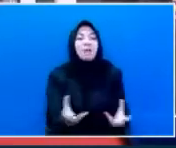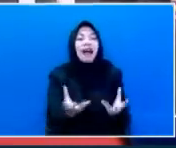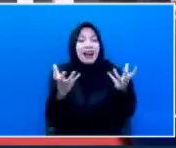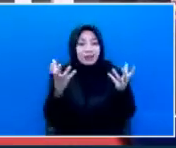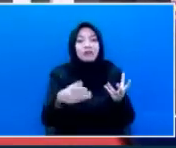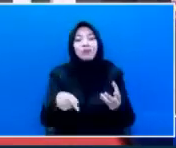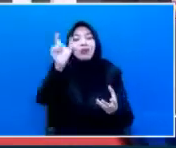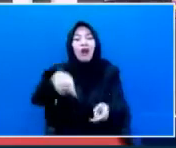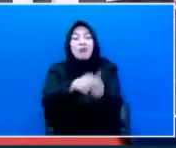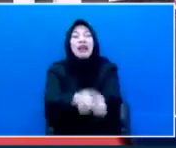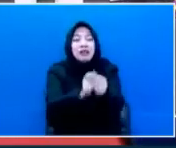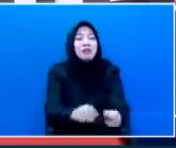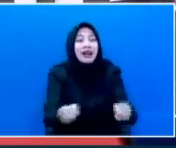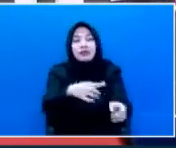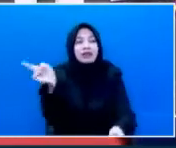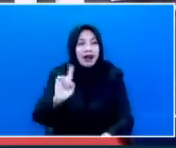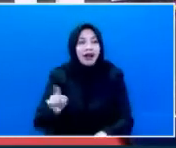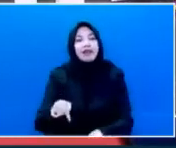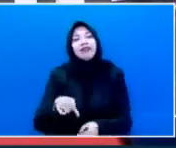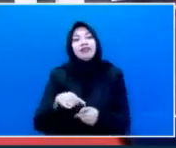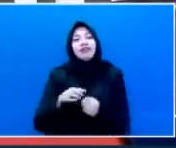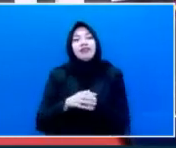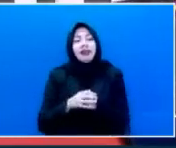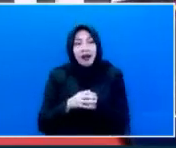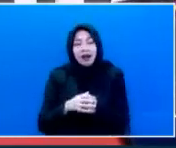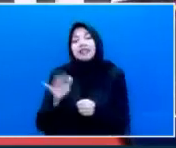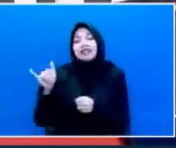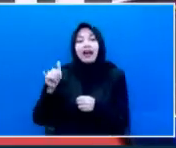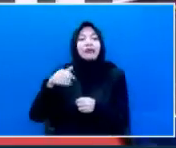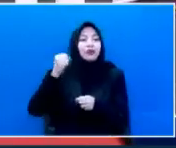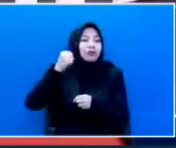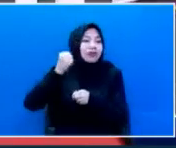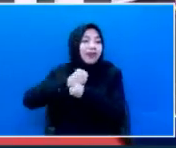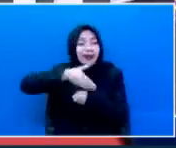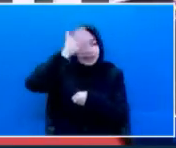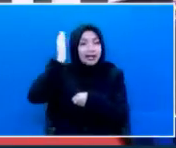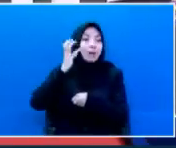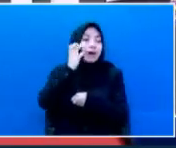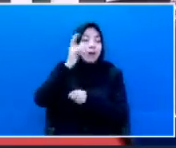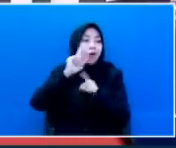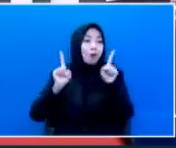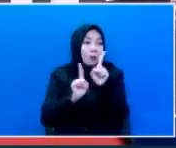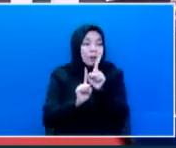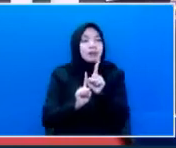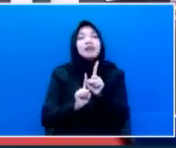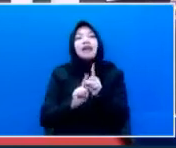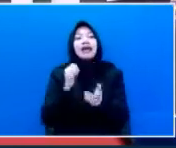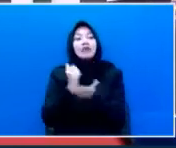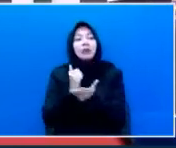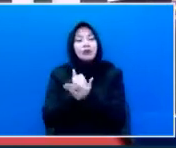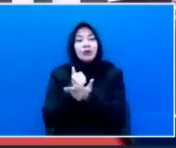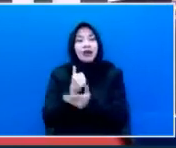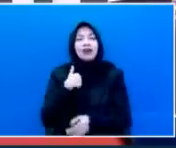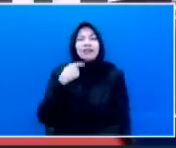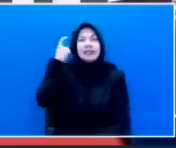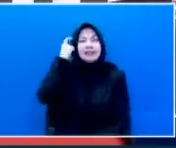rakabmi Raka ini menjadi di baca Wapres Prabowo dan jangan lupa ya Sir ya he bahkan dibanding 2019